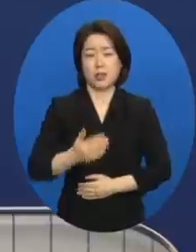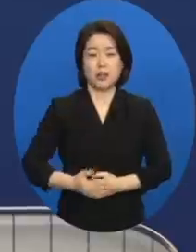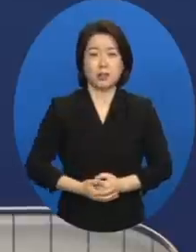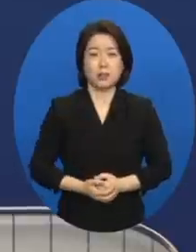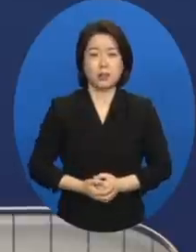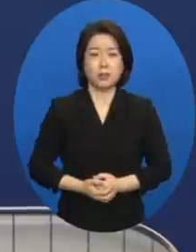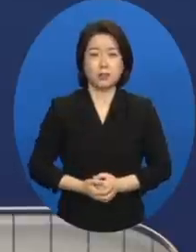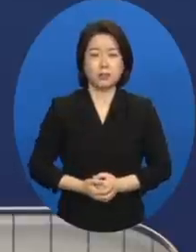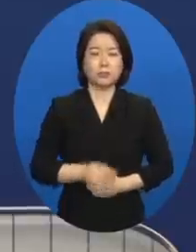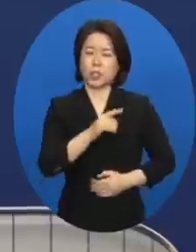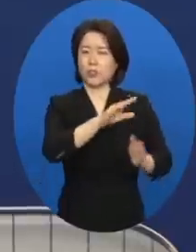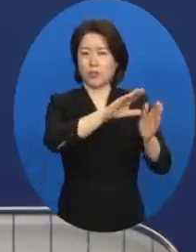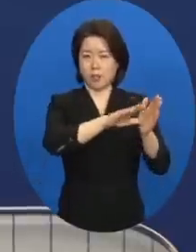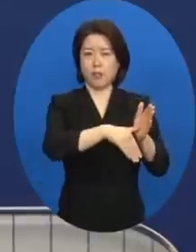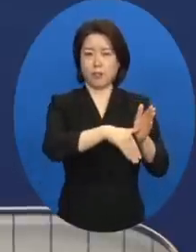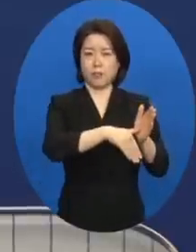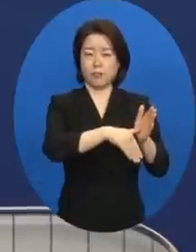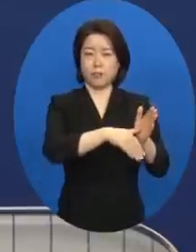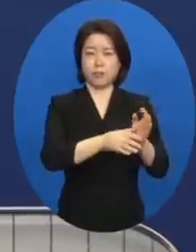그럴 때